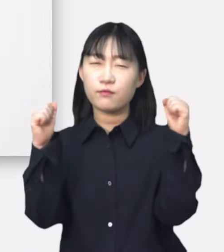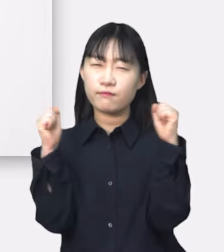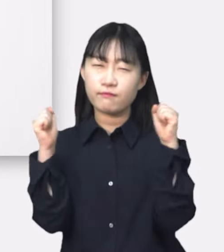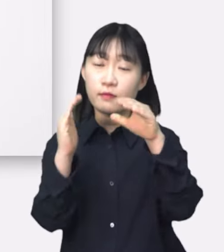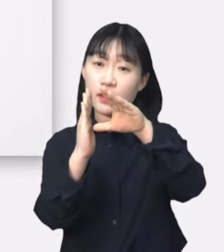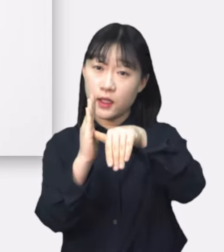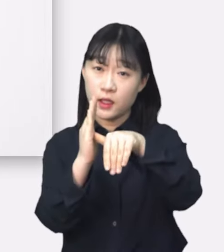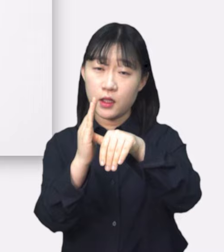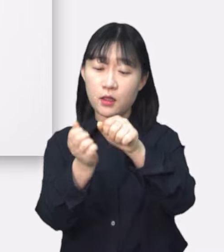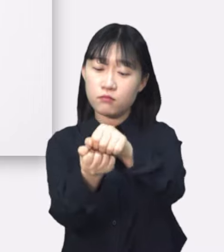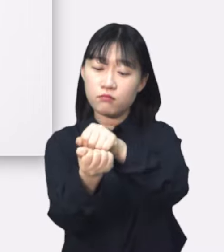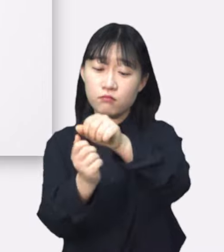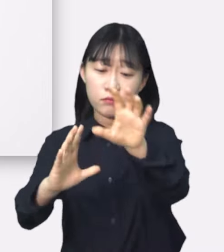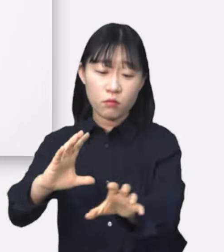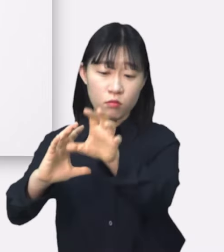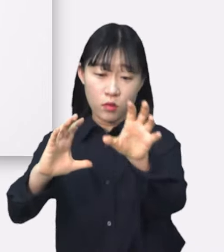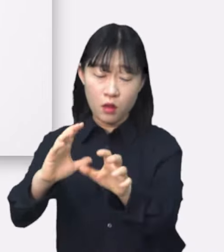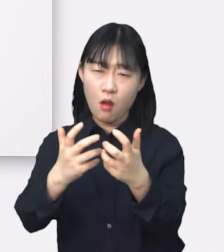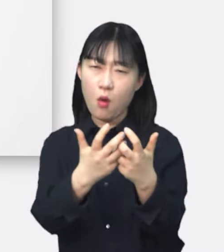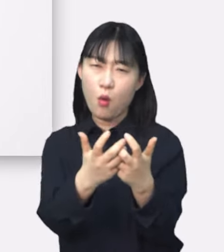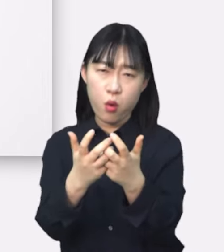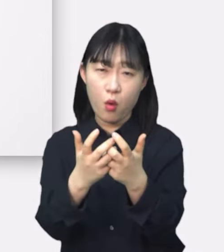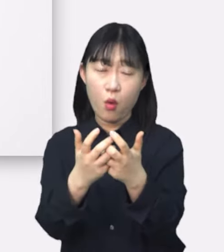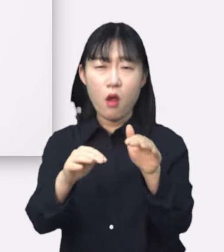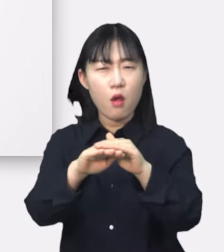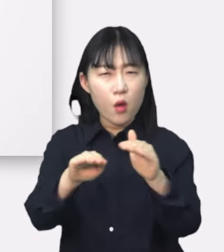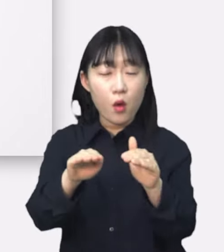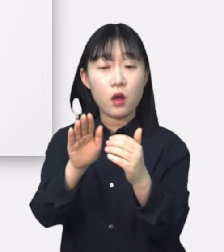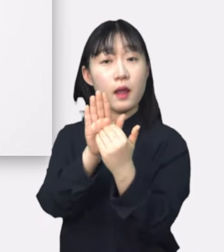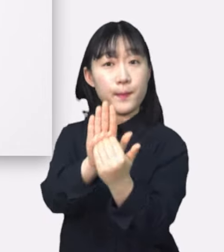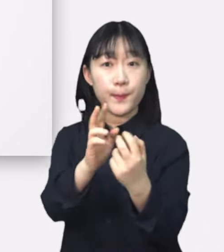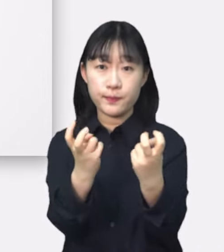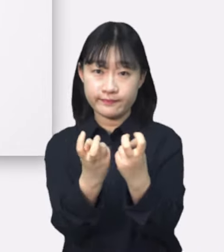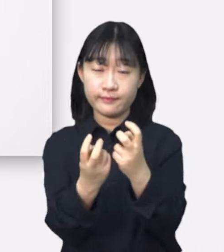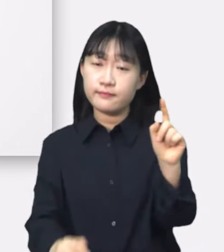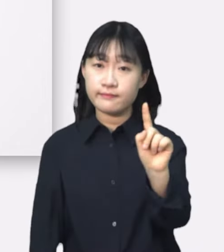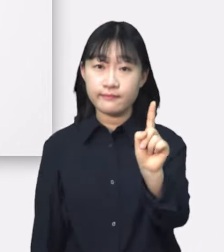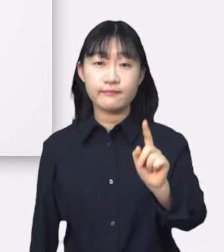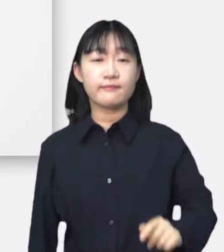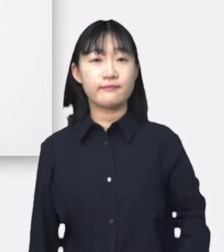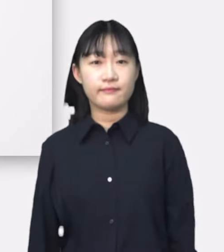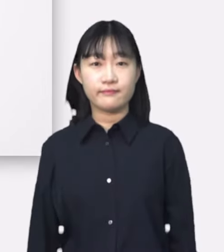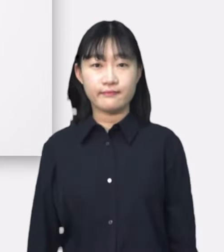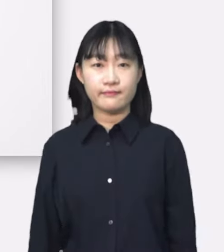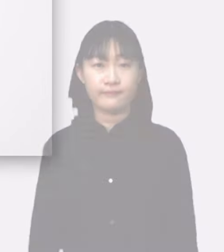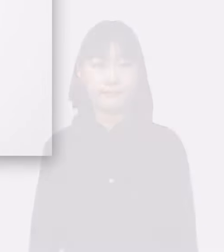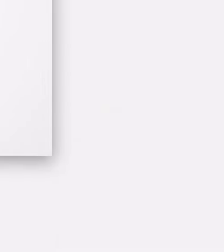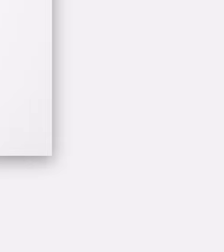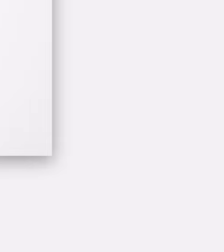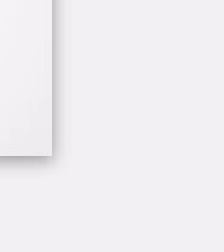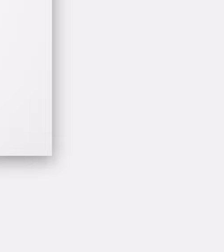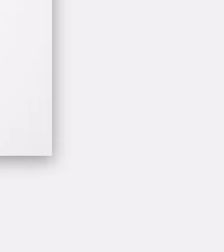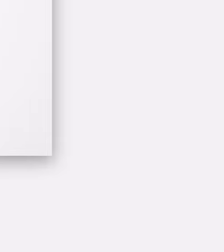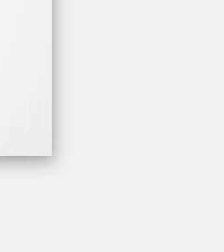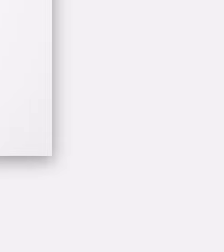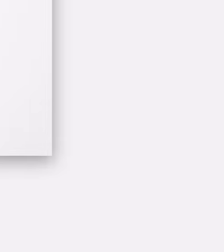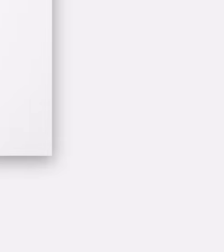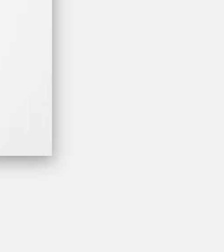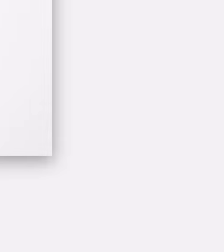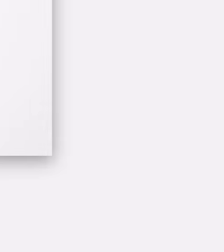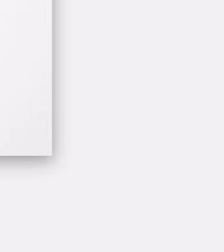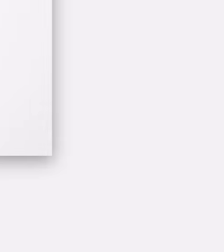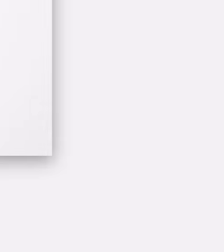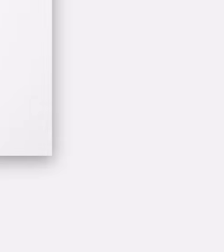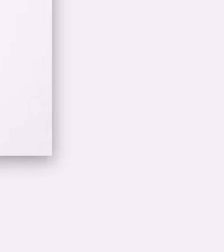겨울철 세탁기가 얼었을 때의 조치 및 예방 방법 해당 이미지는 이해를 돕기 위한 이미지이며